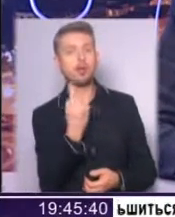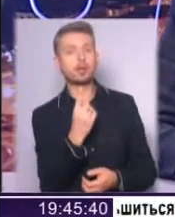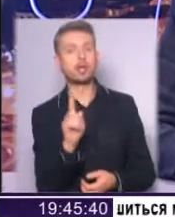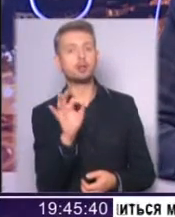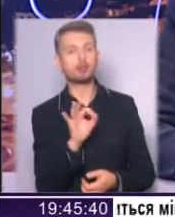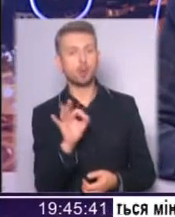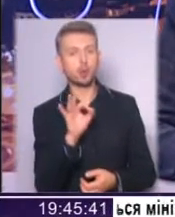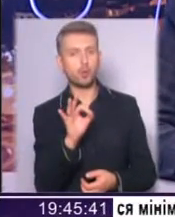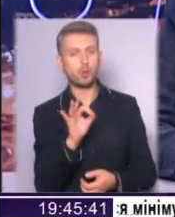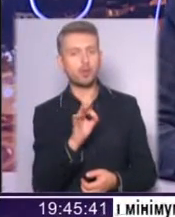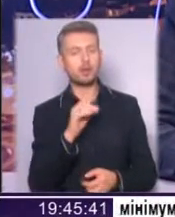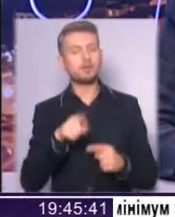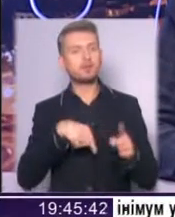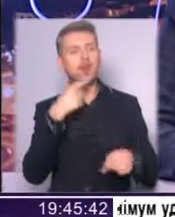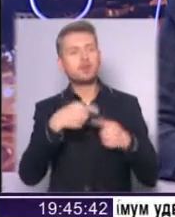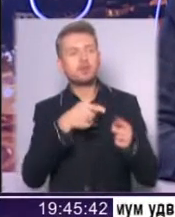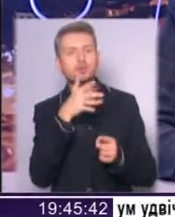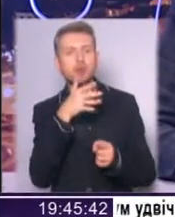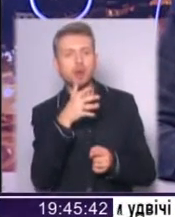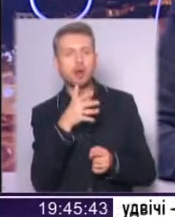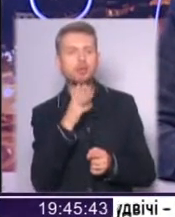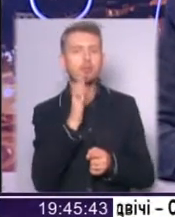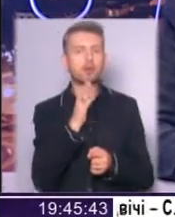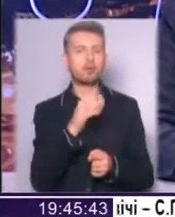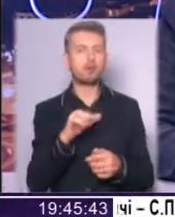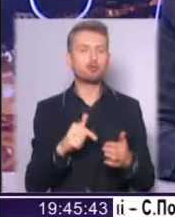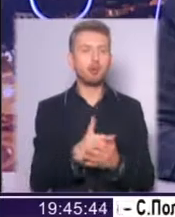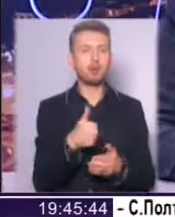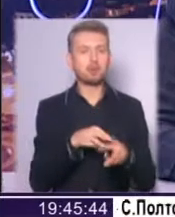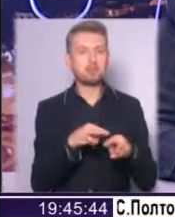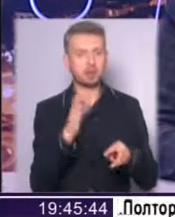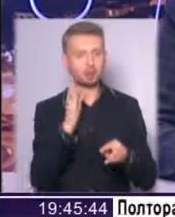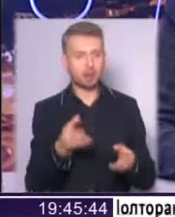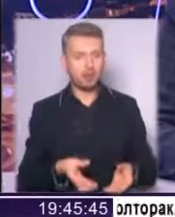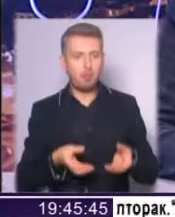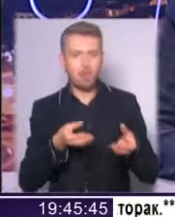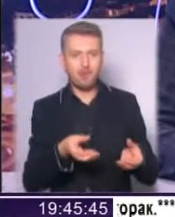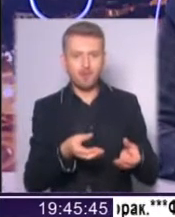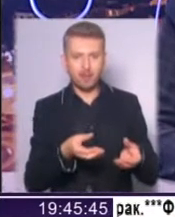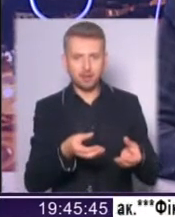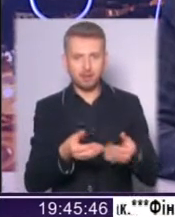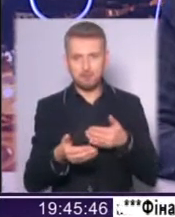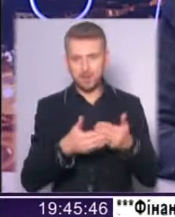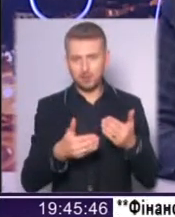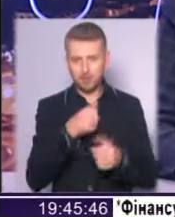впало на голову і проголосували за цей бюджет. І я хочу сказати, повністю політичні